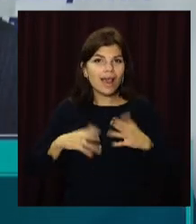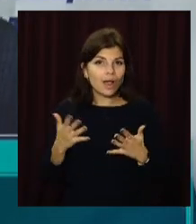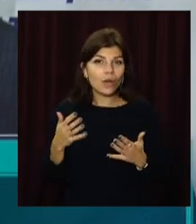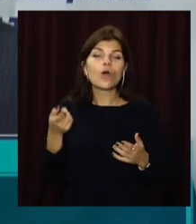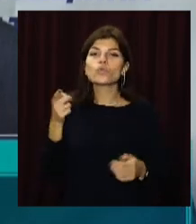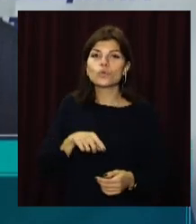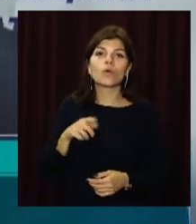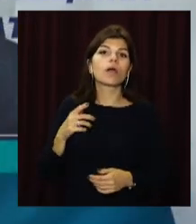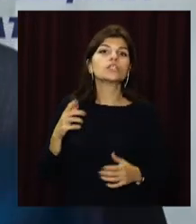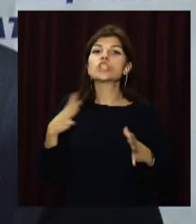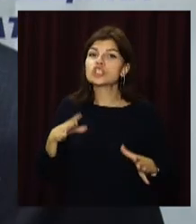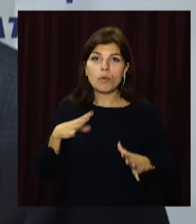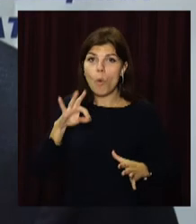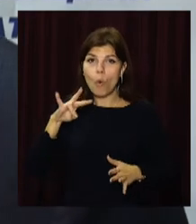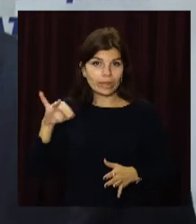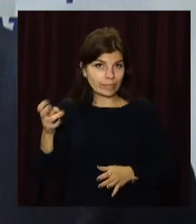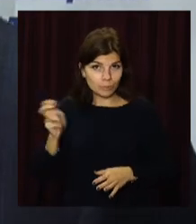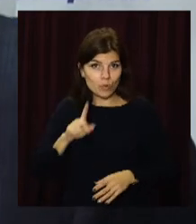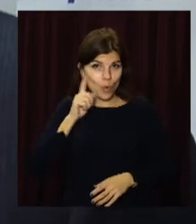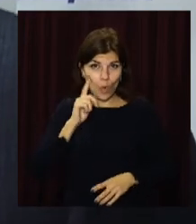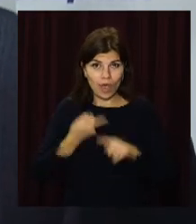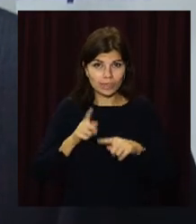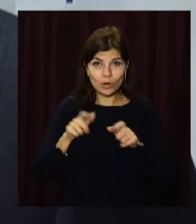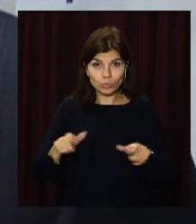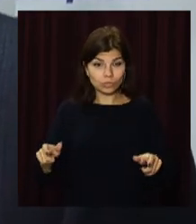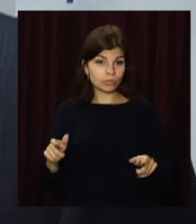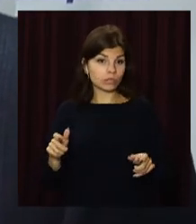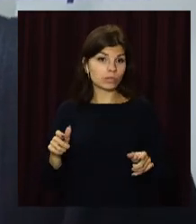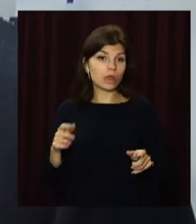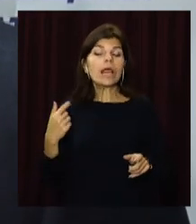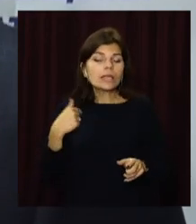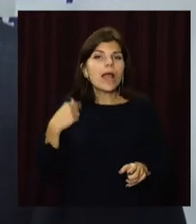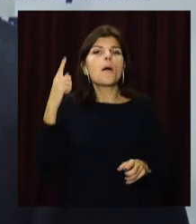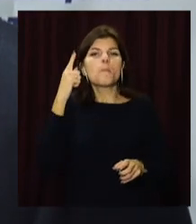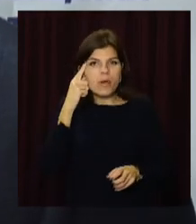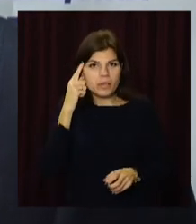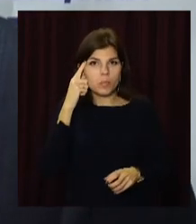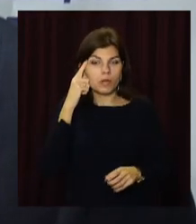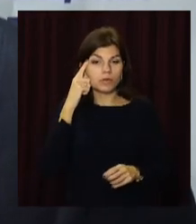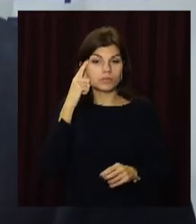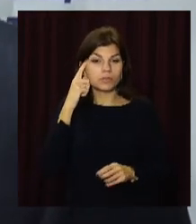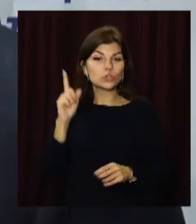то зачем вони сюди прийшли. Я розумію, що